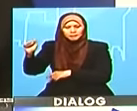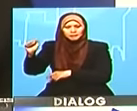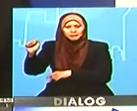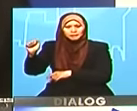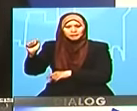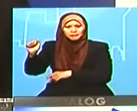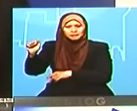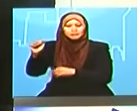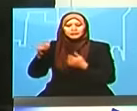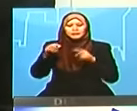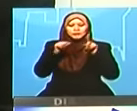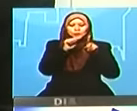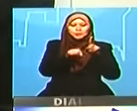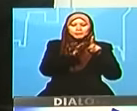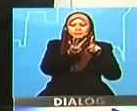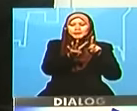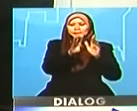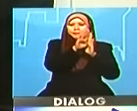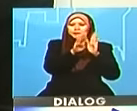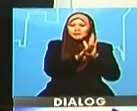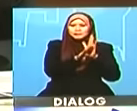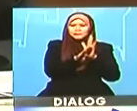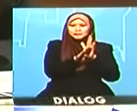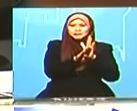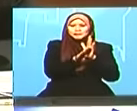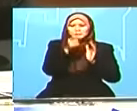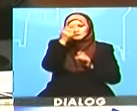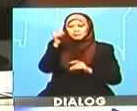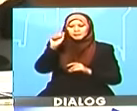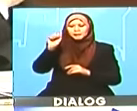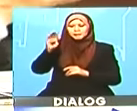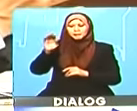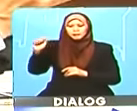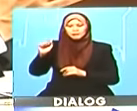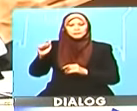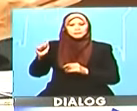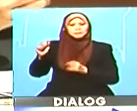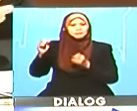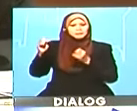ada 1.4 bilion yang ini oleh kerana abah dan IP banyak bagi kita